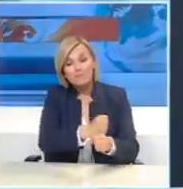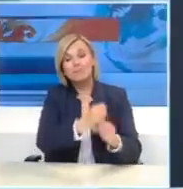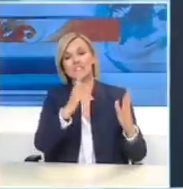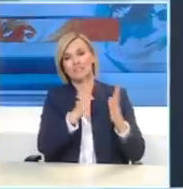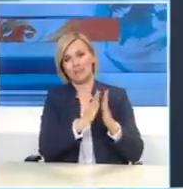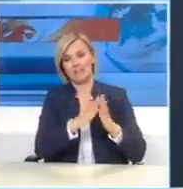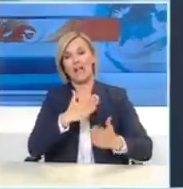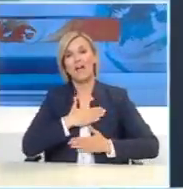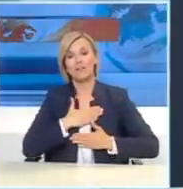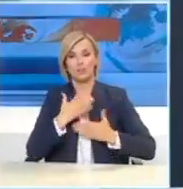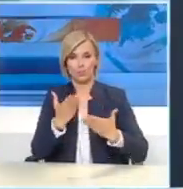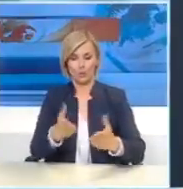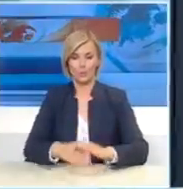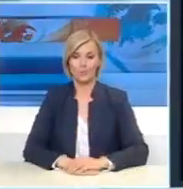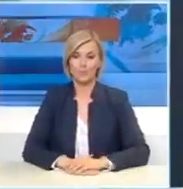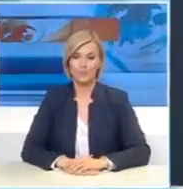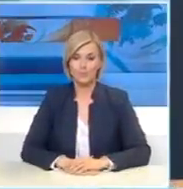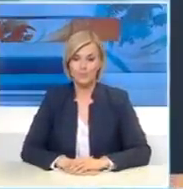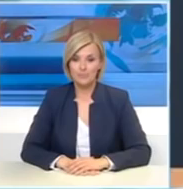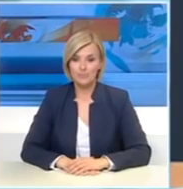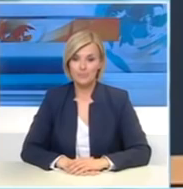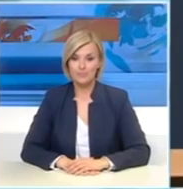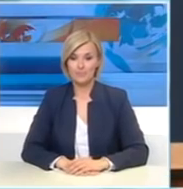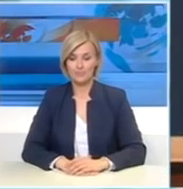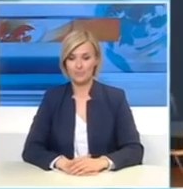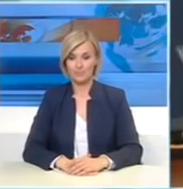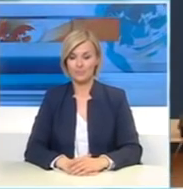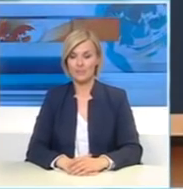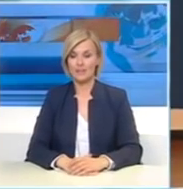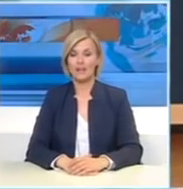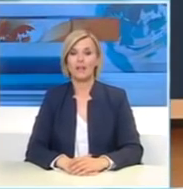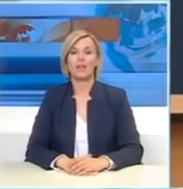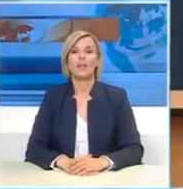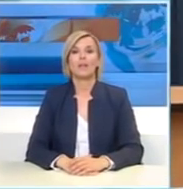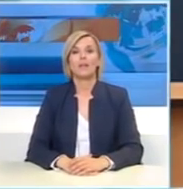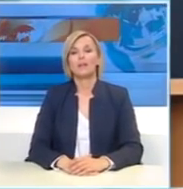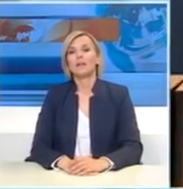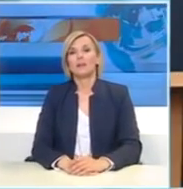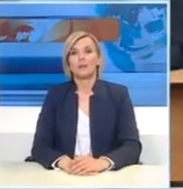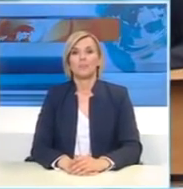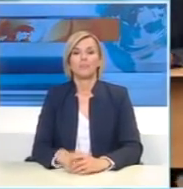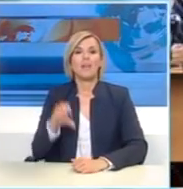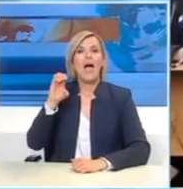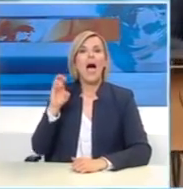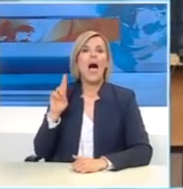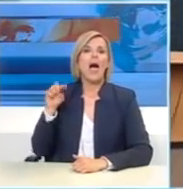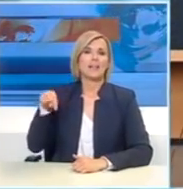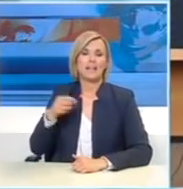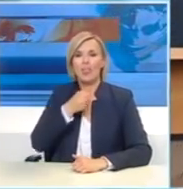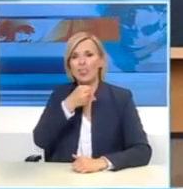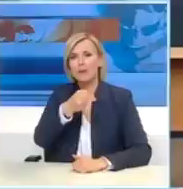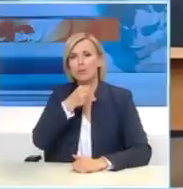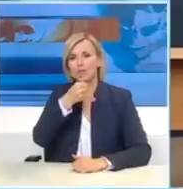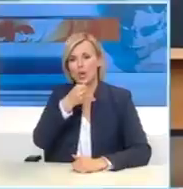ευχαριστώ. Ευχαριστούμε κύριε Υπουργέ. Να περάσουμε σε ερωτήσεις. Η κυρία Γορογιάννη από την ΕΡΤ. Κύριε